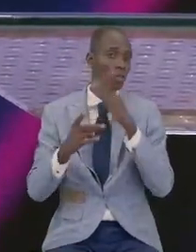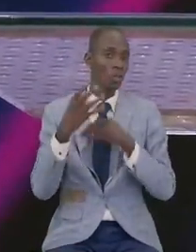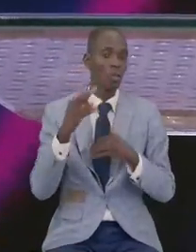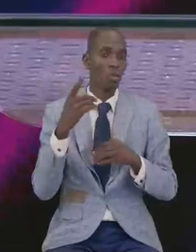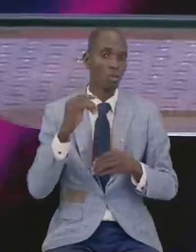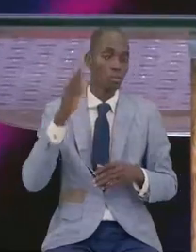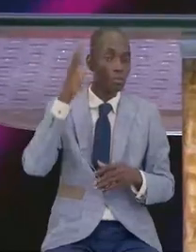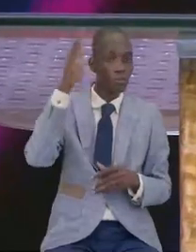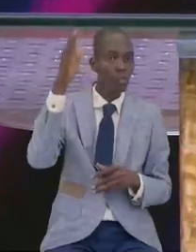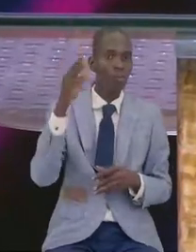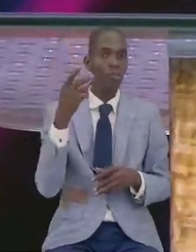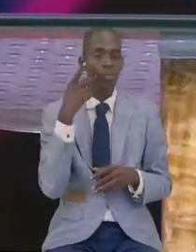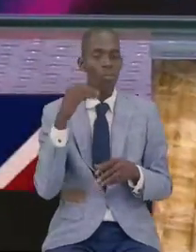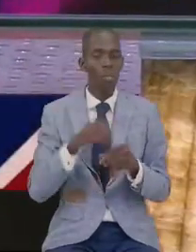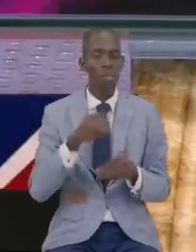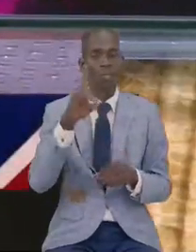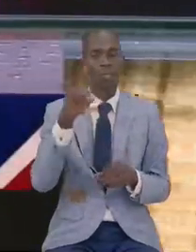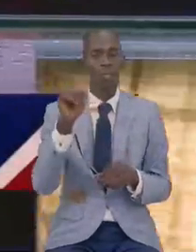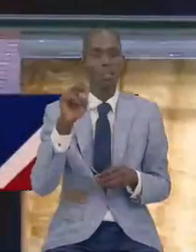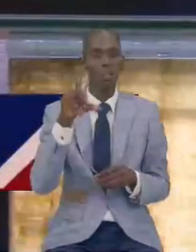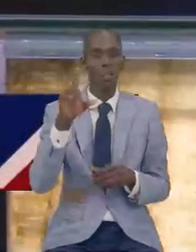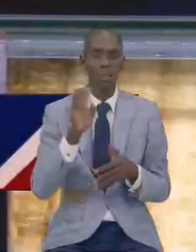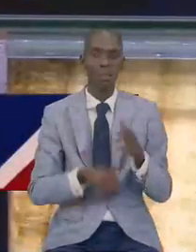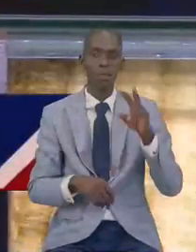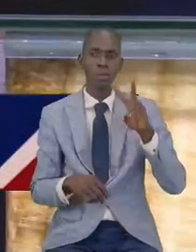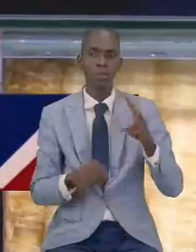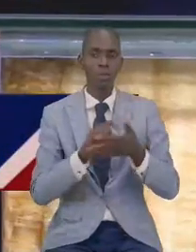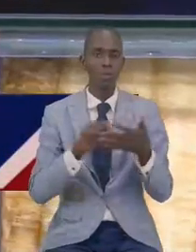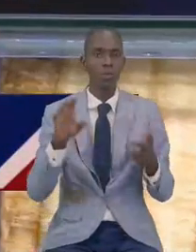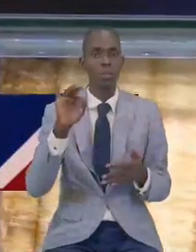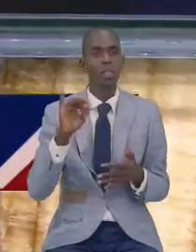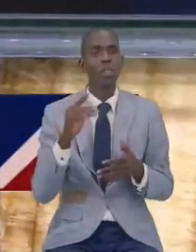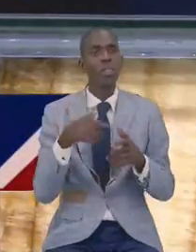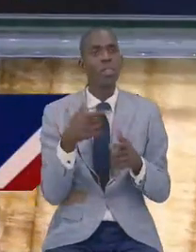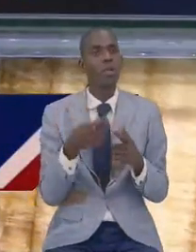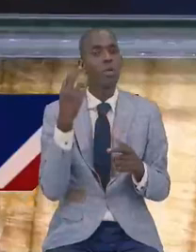eschatologiques. Voyons, Daniel 2, 19.